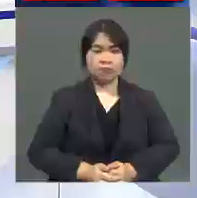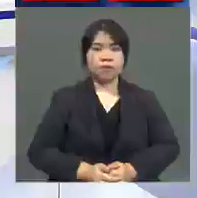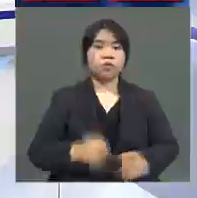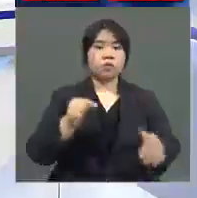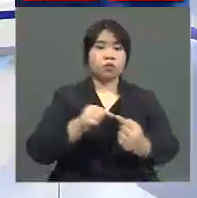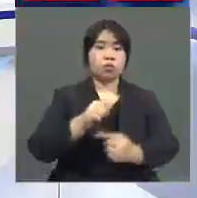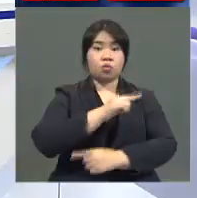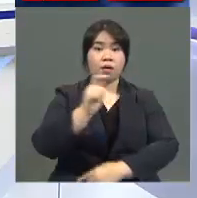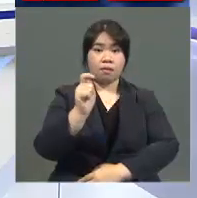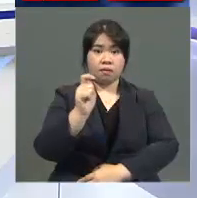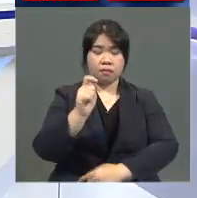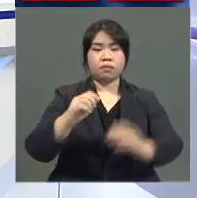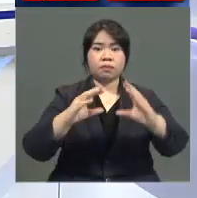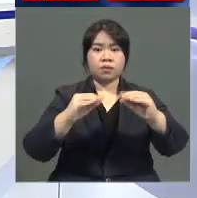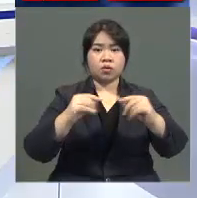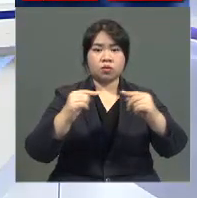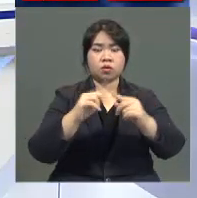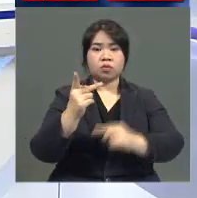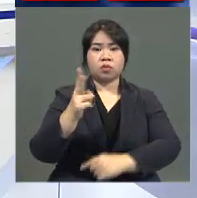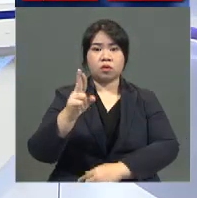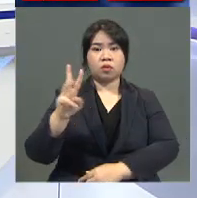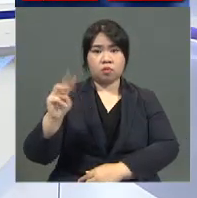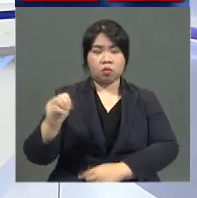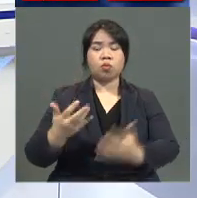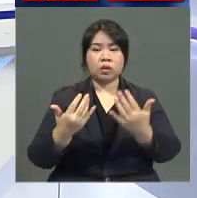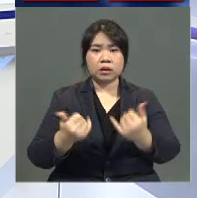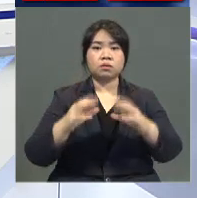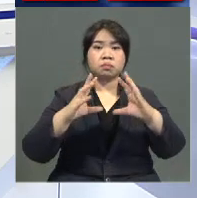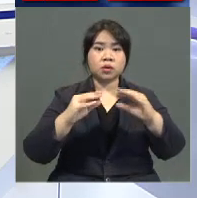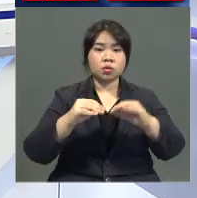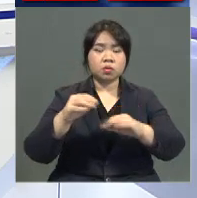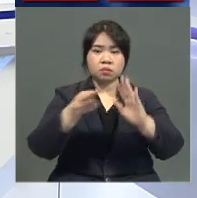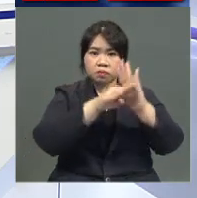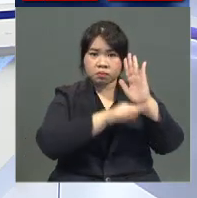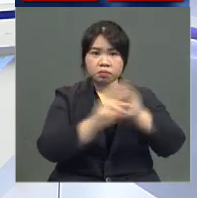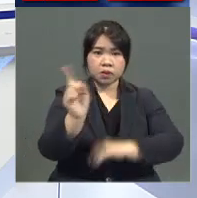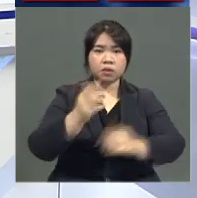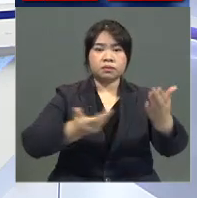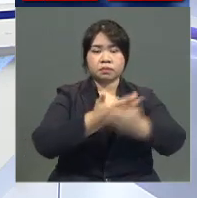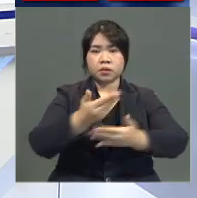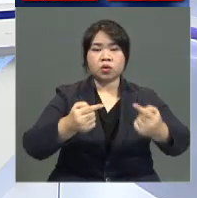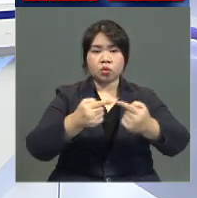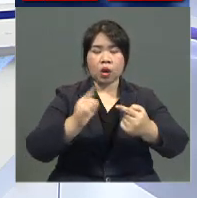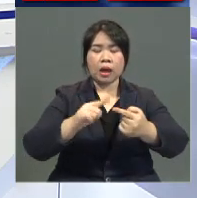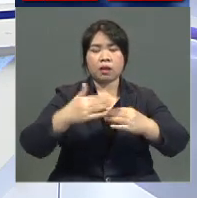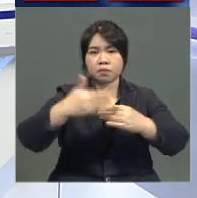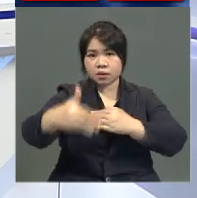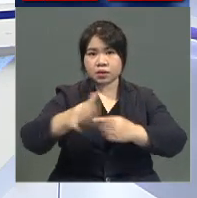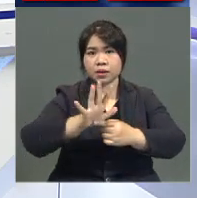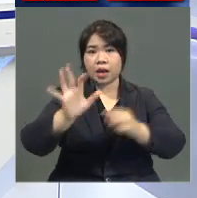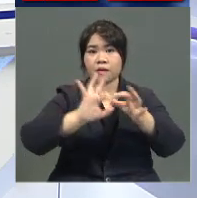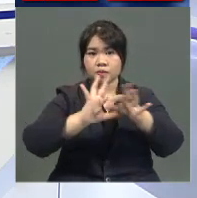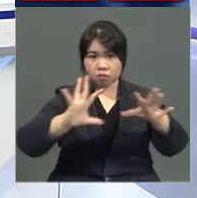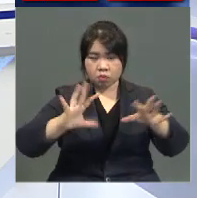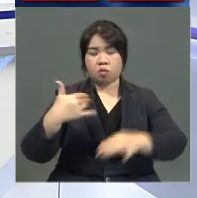เป็นประจำทุกวันอังคารนะคะก็มีการประชุมคณะรัฐมนตรีนะคะวันนี้เรื่องหลักๆที่มีการพิจารณากันก็คือการผ่อนปรนในระยะที่5และ